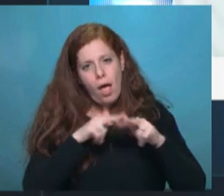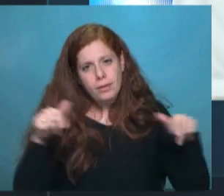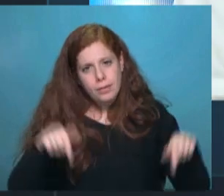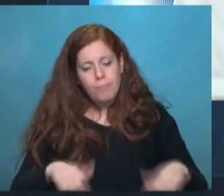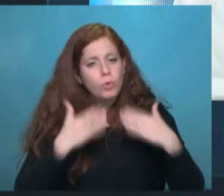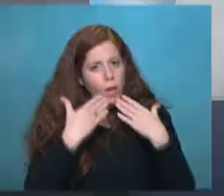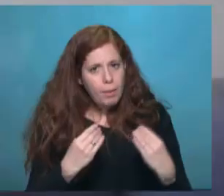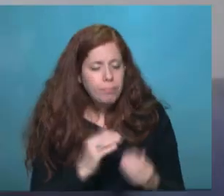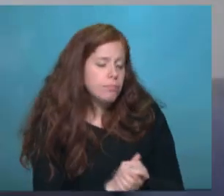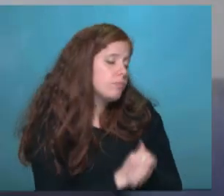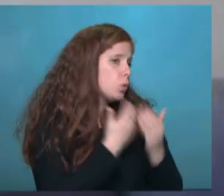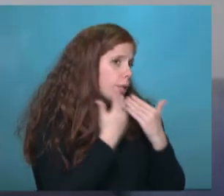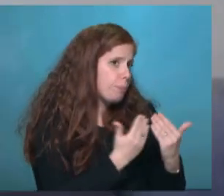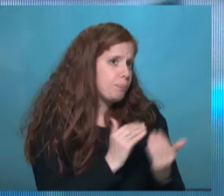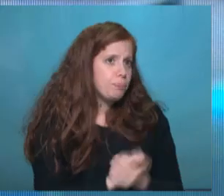רבה. תודה לך.